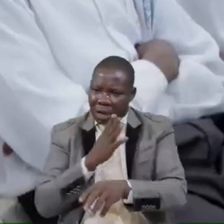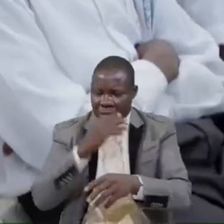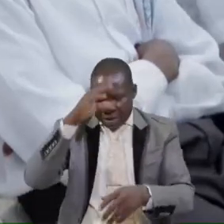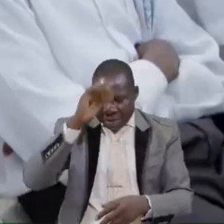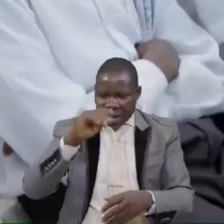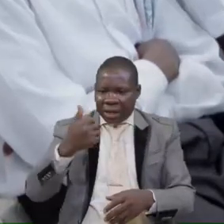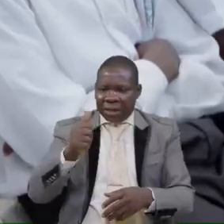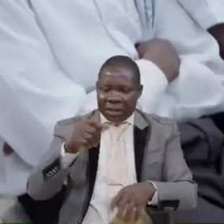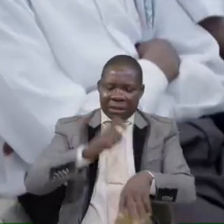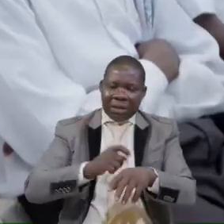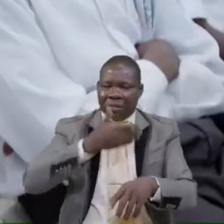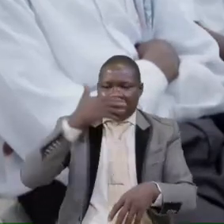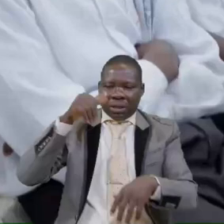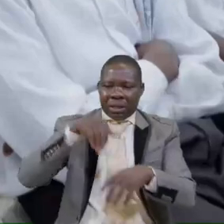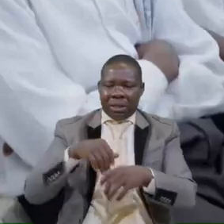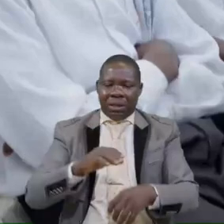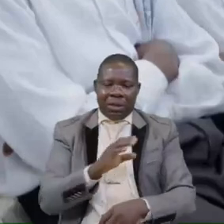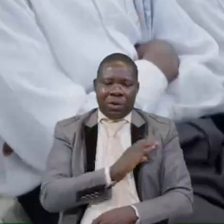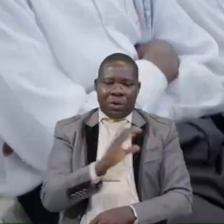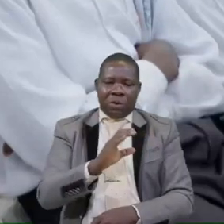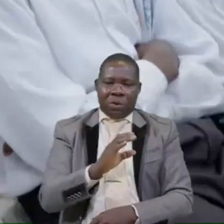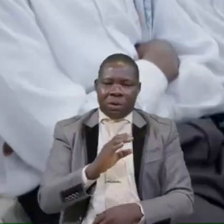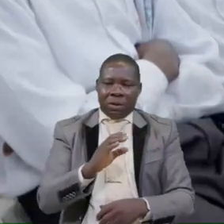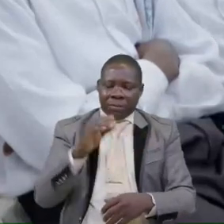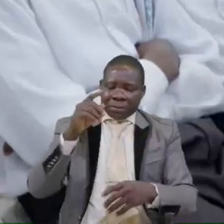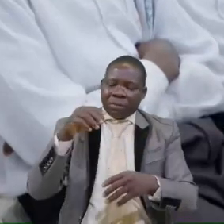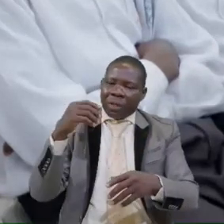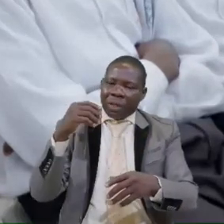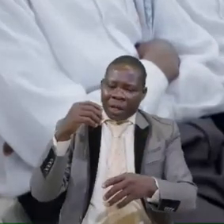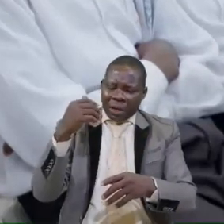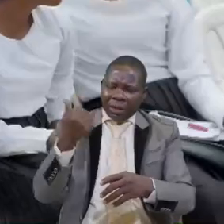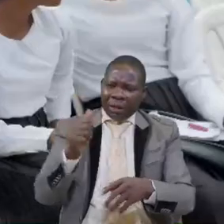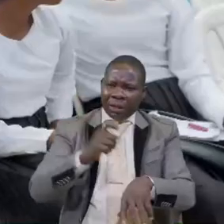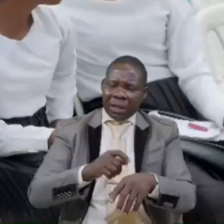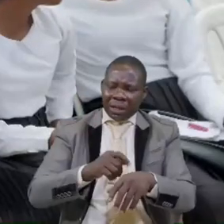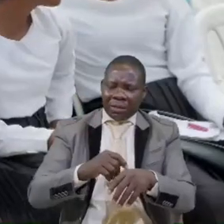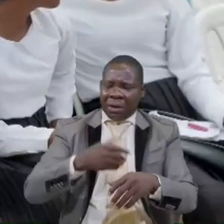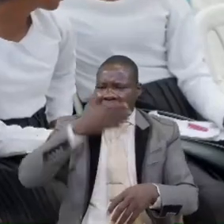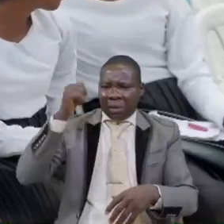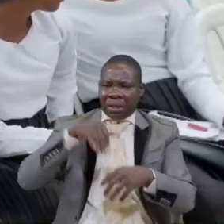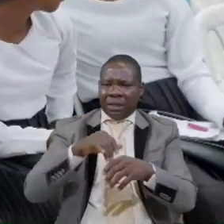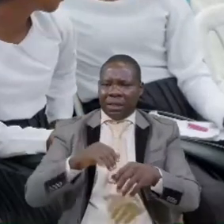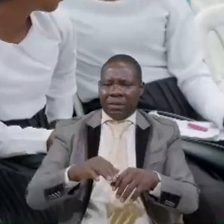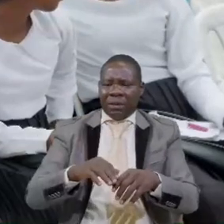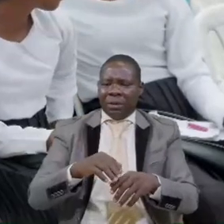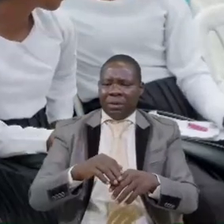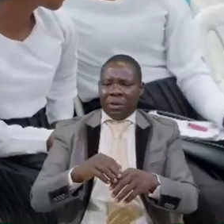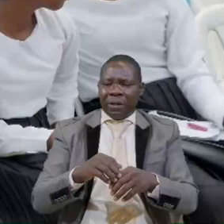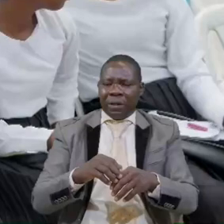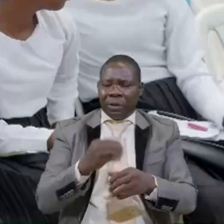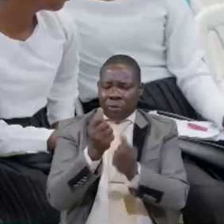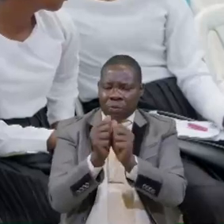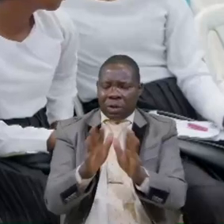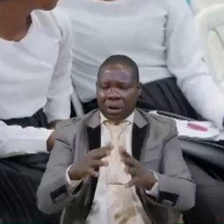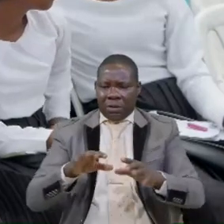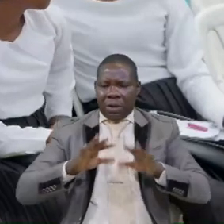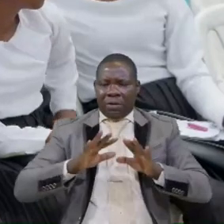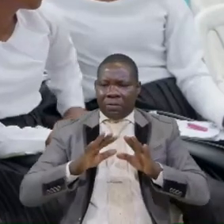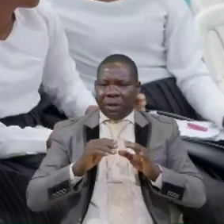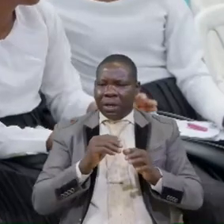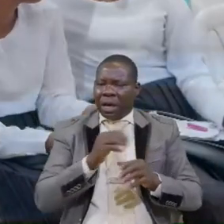le courage, 10 fois supérieur. Dans l'intrépidité. Il a entendu que ceux qui voulaient exécuter, ils ont frappé à sa